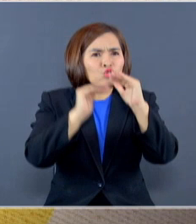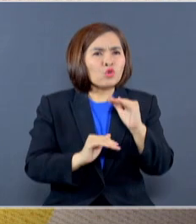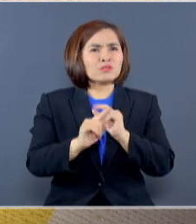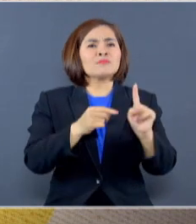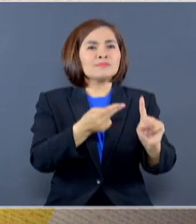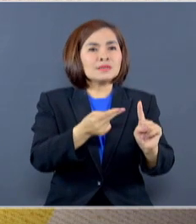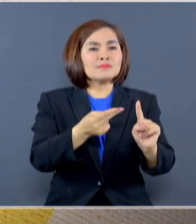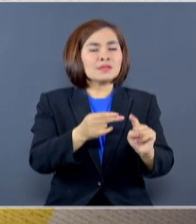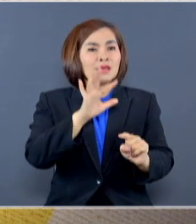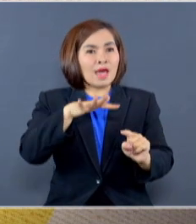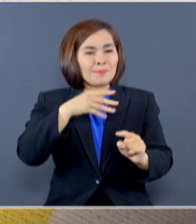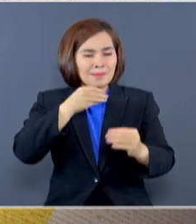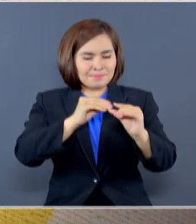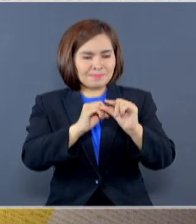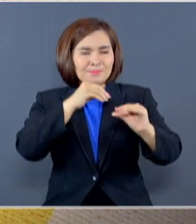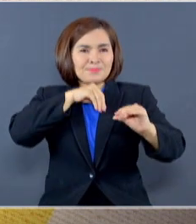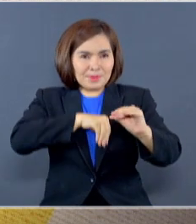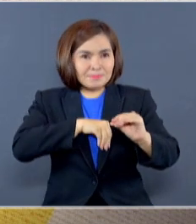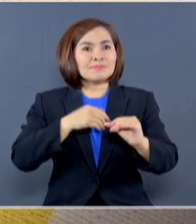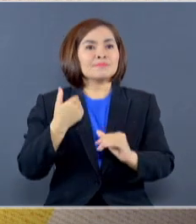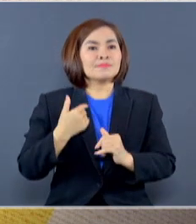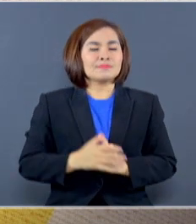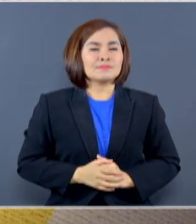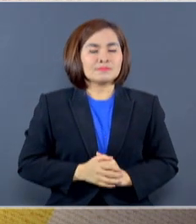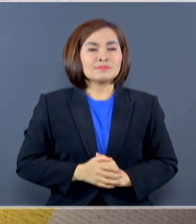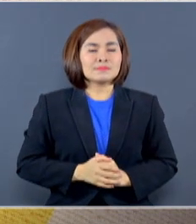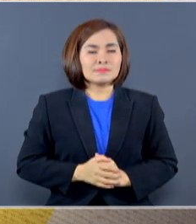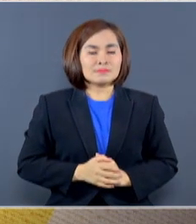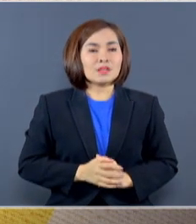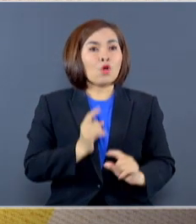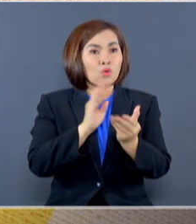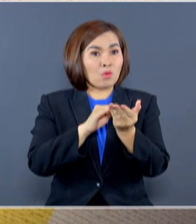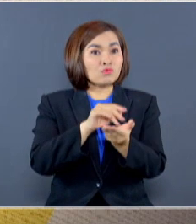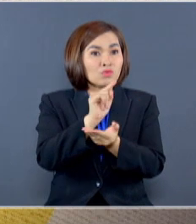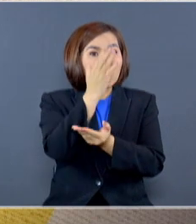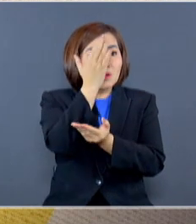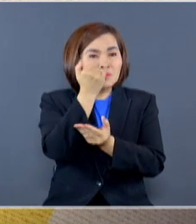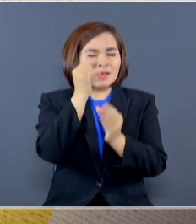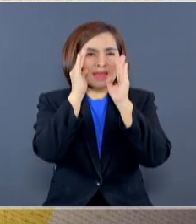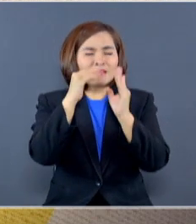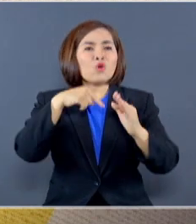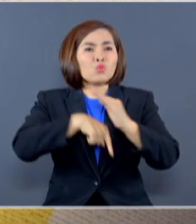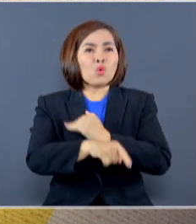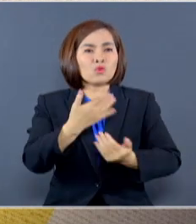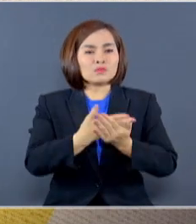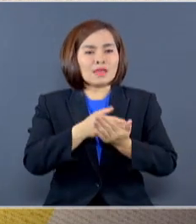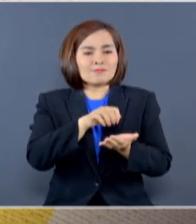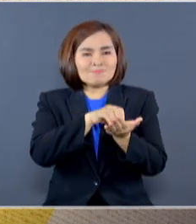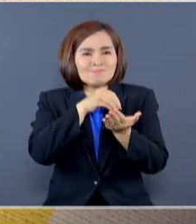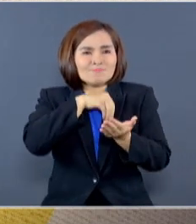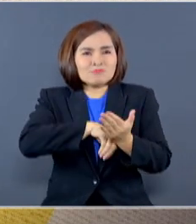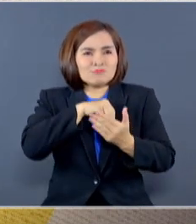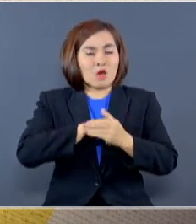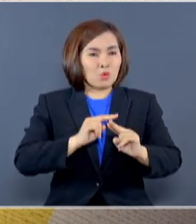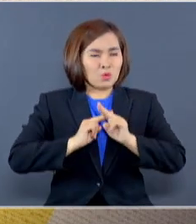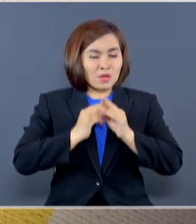ะได้แค่หมื่นเดียว แล้ว 5,000 ก็อาจจะเก็บเอาไว้เอง ใช่ฮะตรงนี้แหละฮะจะได้ยักยอกเงินเข้ากระเป๋าตัวเองและที่สำคัญอันนี้ก็เ